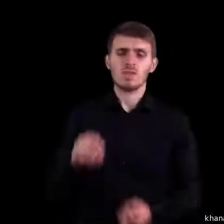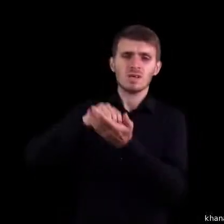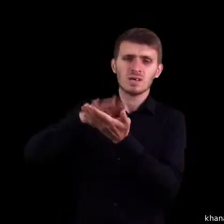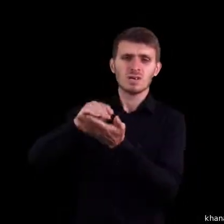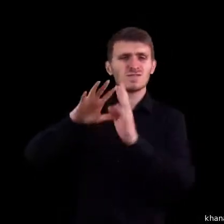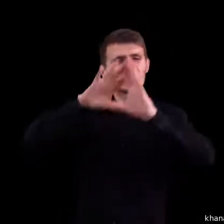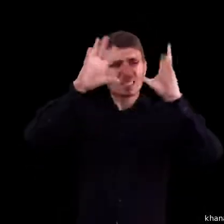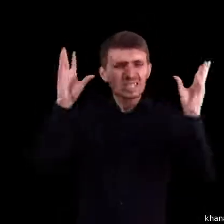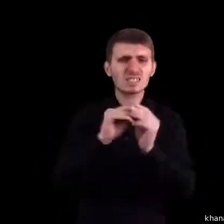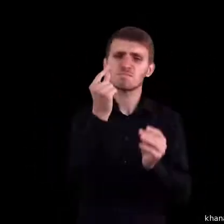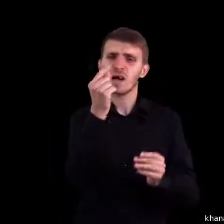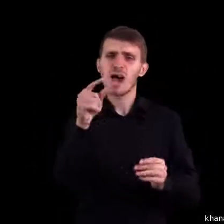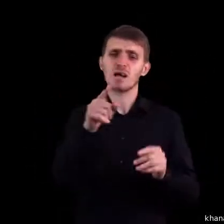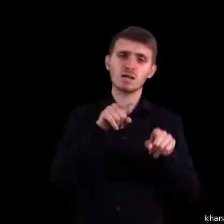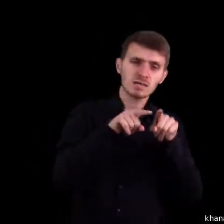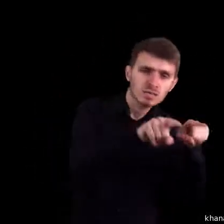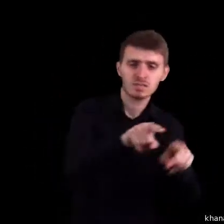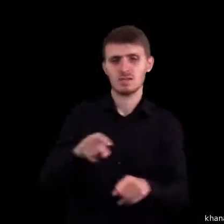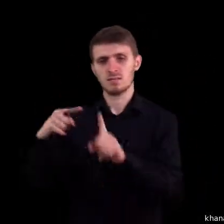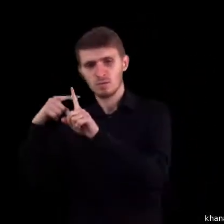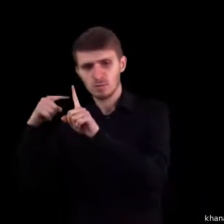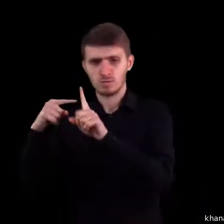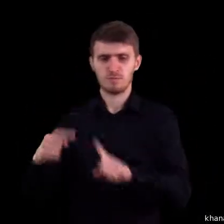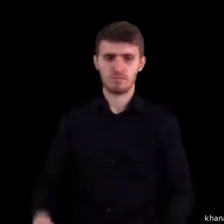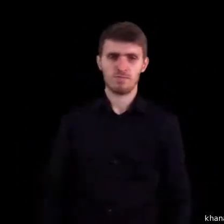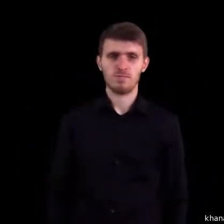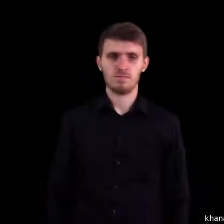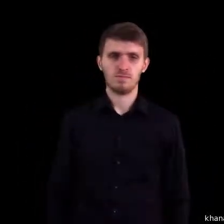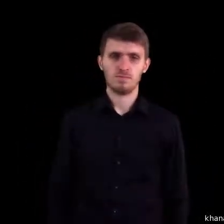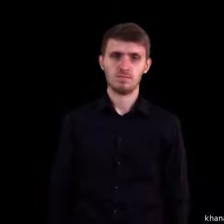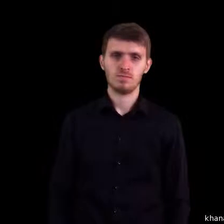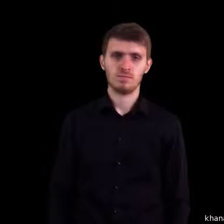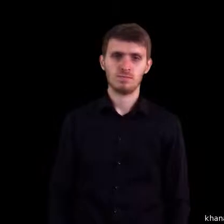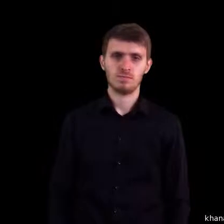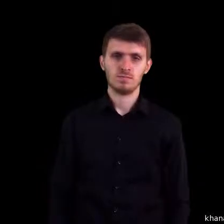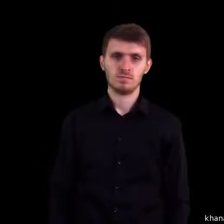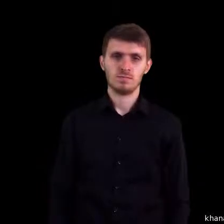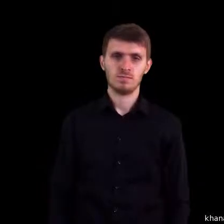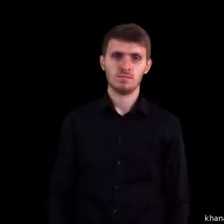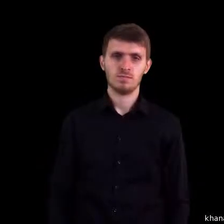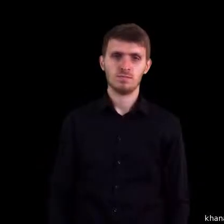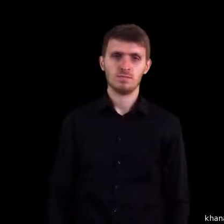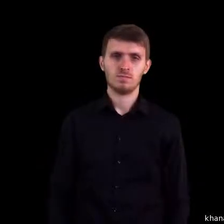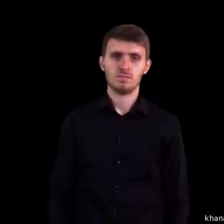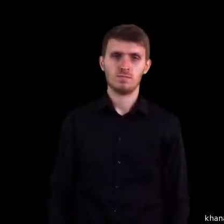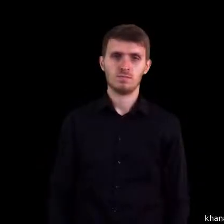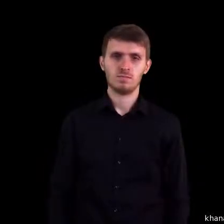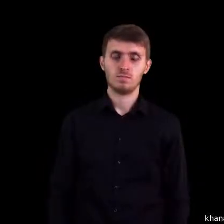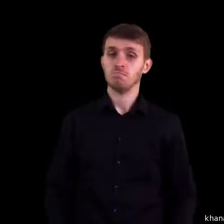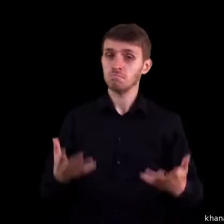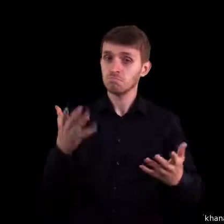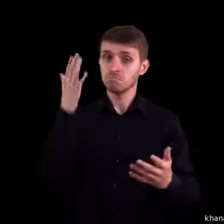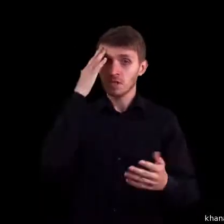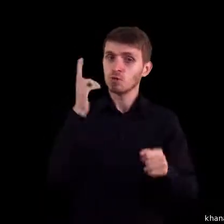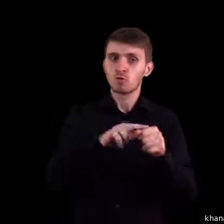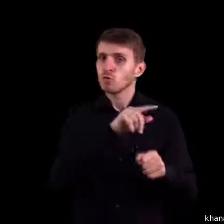Wypisz wszystkie pary prostych równoległych i prostopadłych. Czyli chcemy poznać